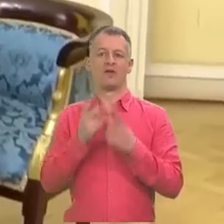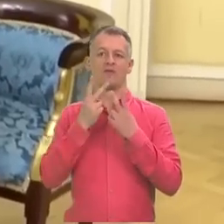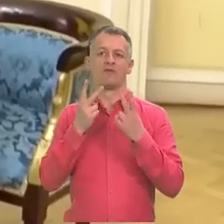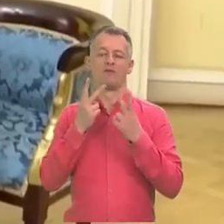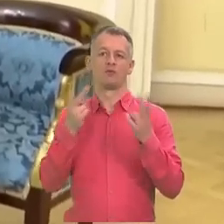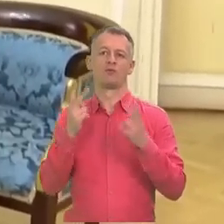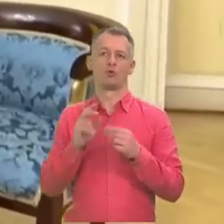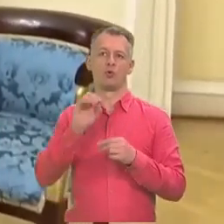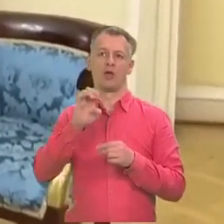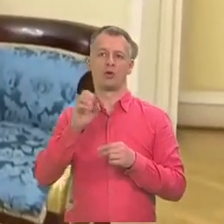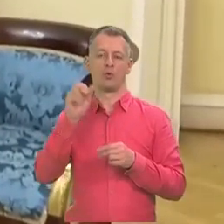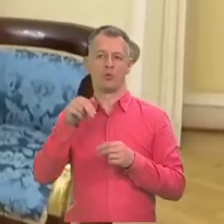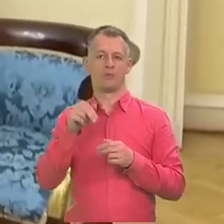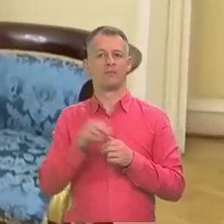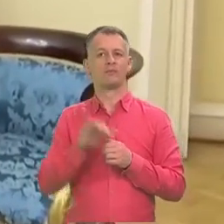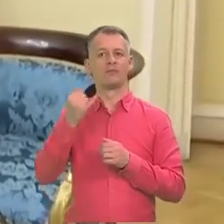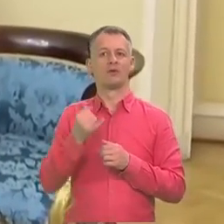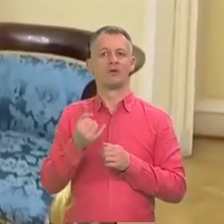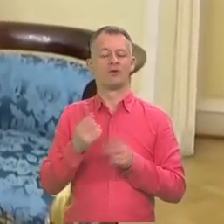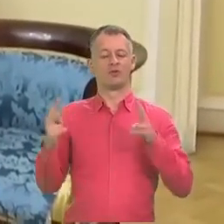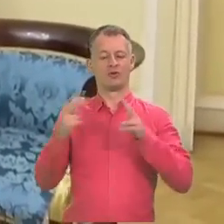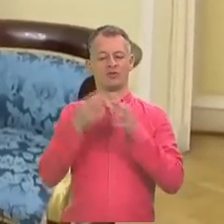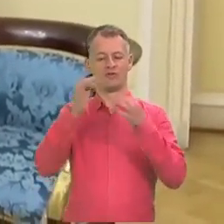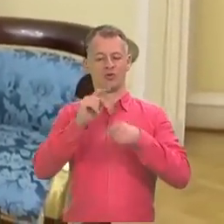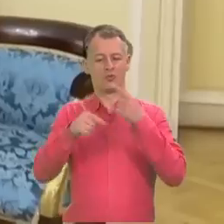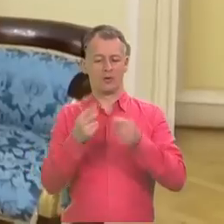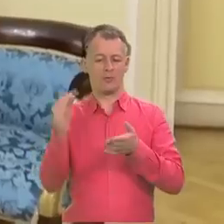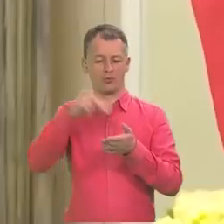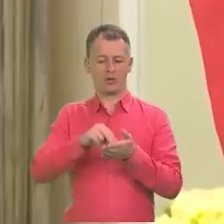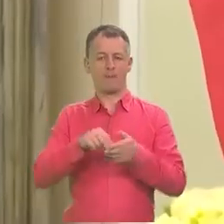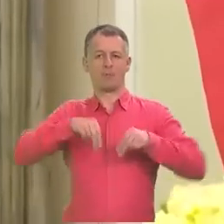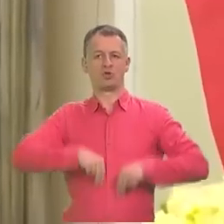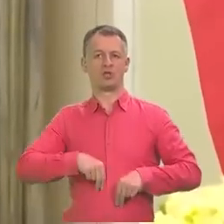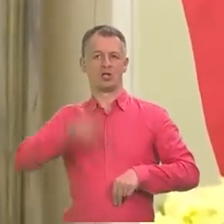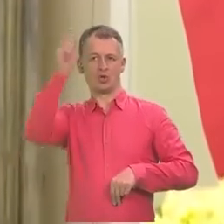la Ankara va sosi și Zelenski. Întâlnirile vor avea loc după investirea președintelui turc programată pe 3 iunie.